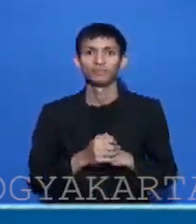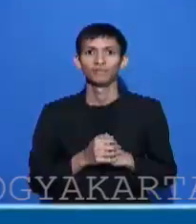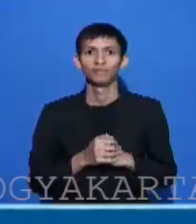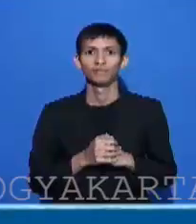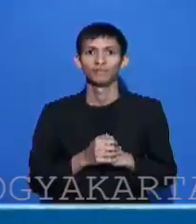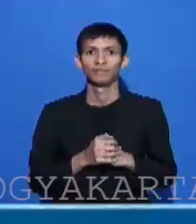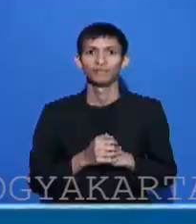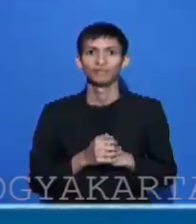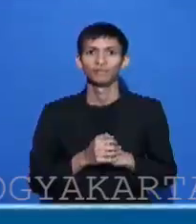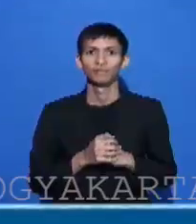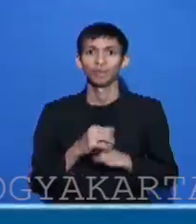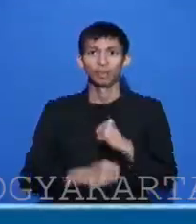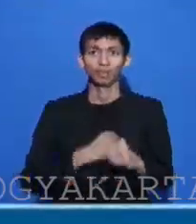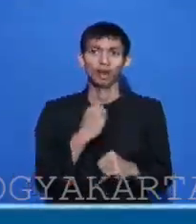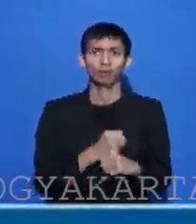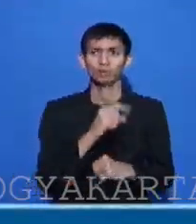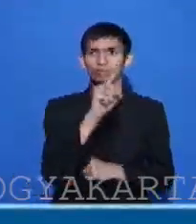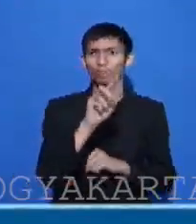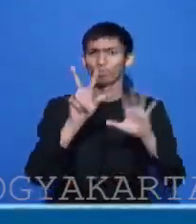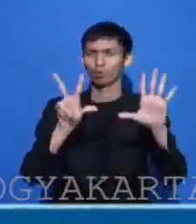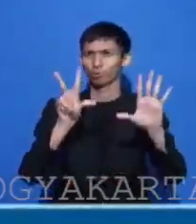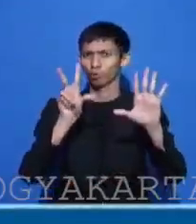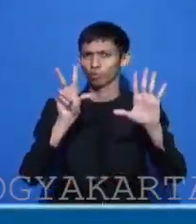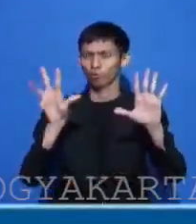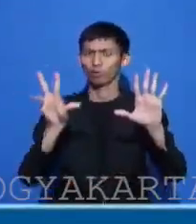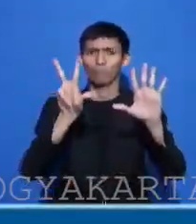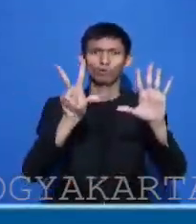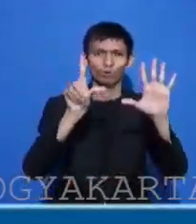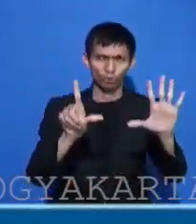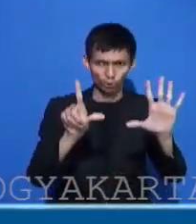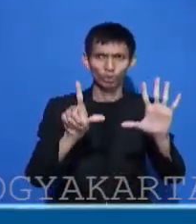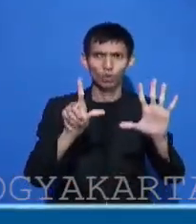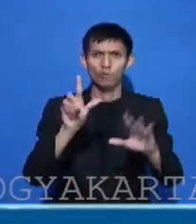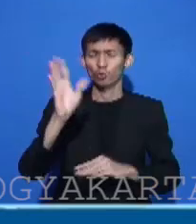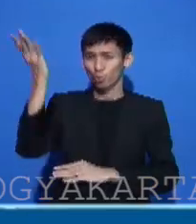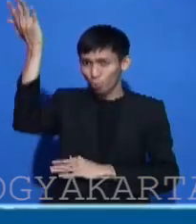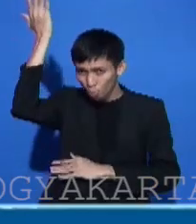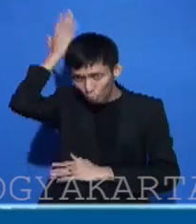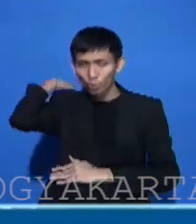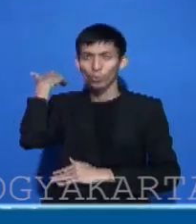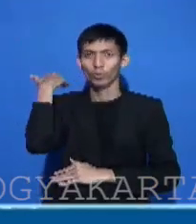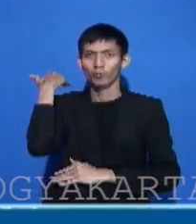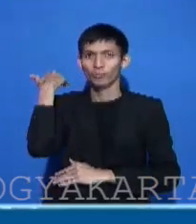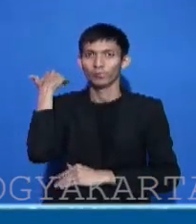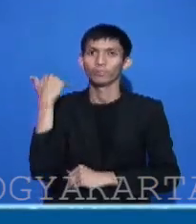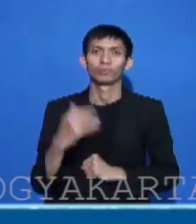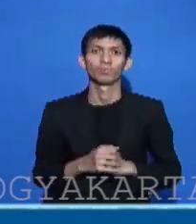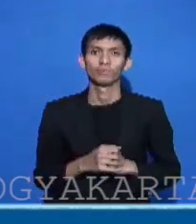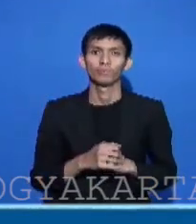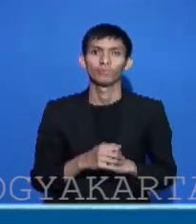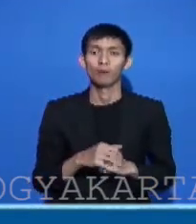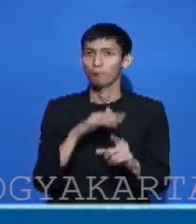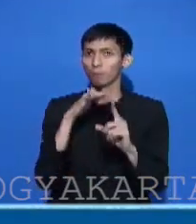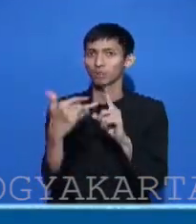Rikala taun 1970-an inggo taun 1980-an, laladan Kulon Progo kaluka minangka punjering